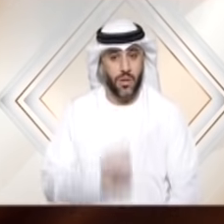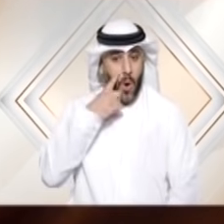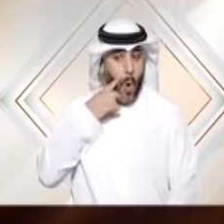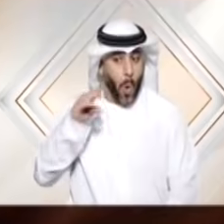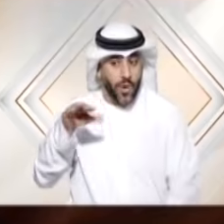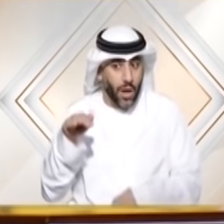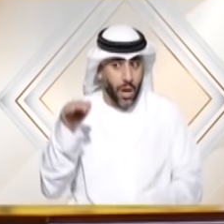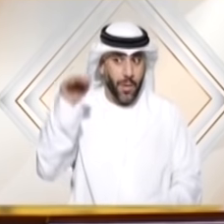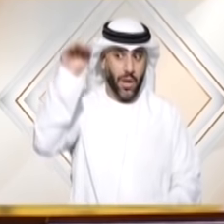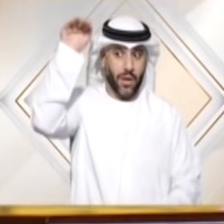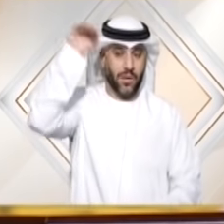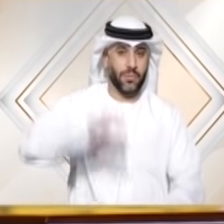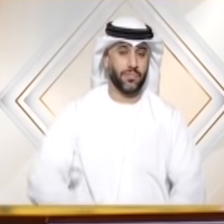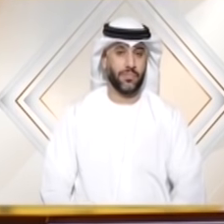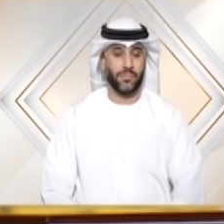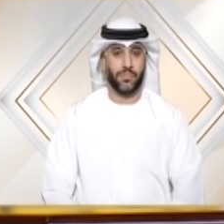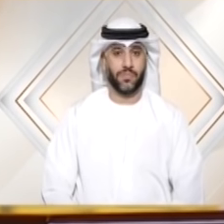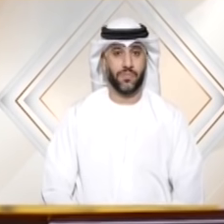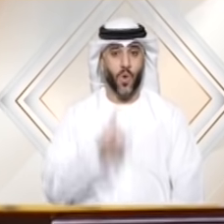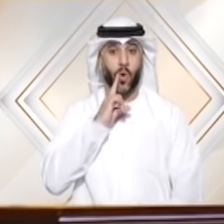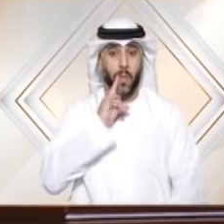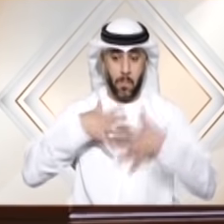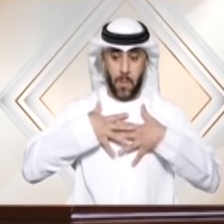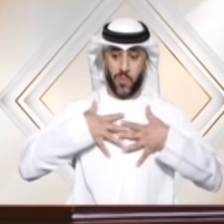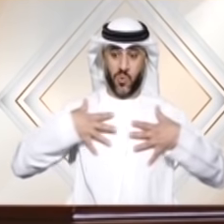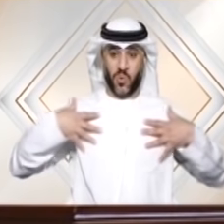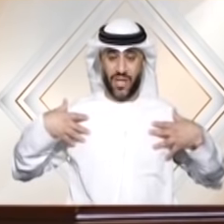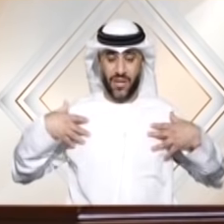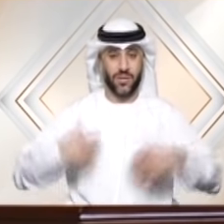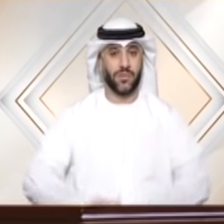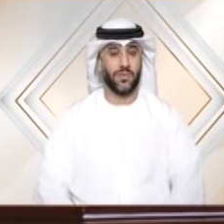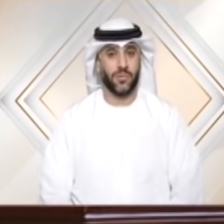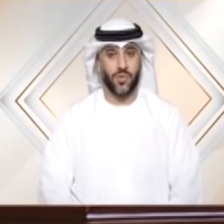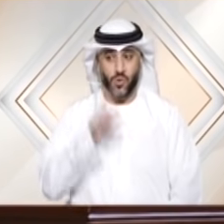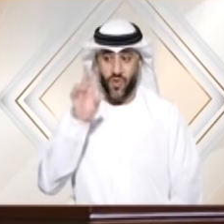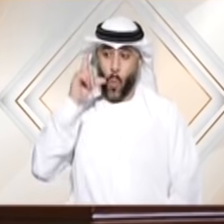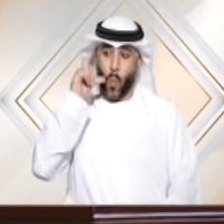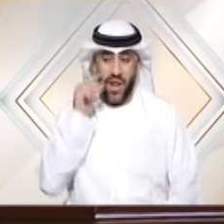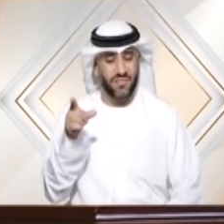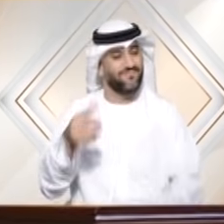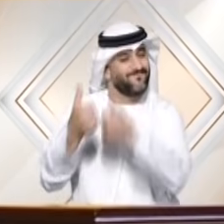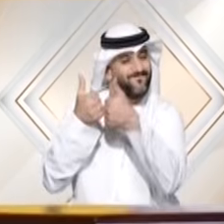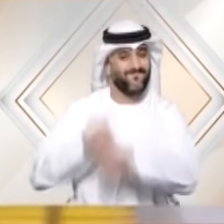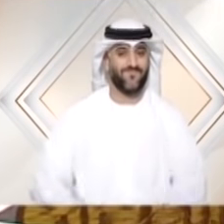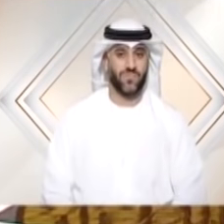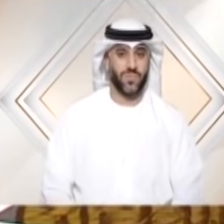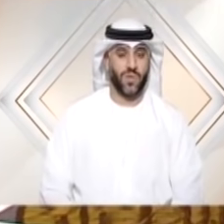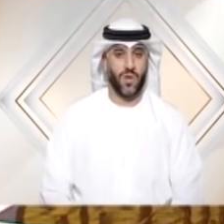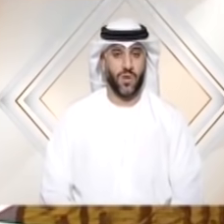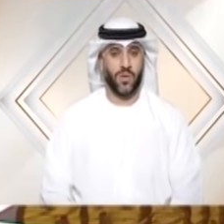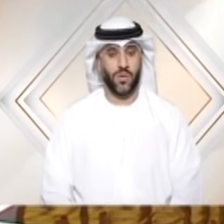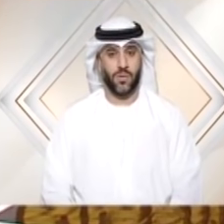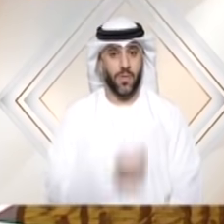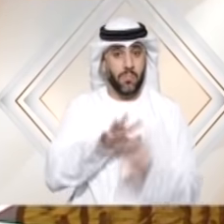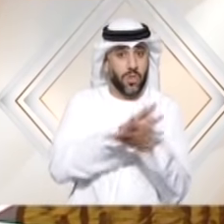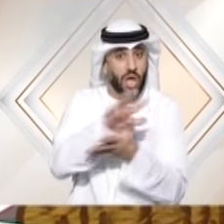وبينه 9 سنوات. لما كبر أمي فرحت فيه فرحة صعب أوصف لك إياها. هي صارت تشوفه رجال البيت. إيه طبعا. الكارثة